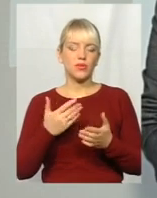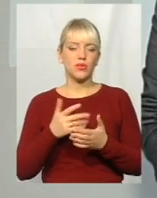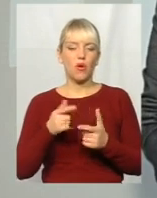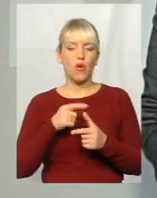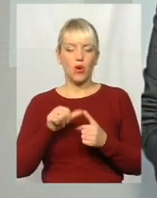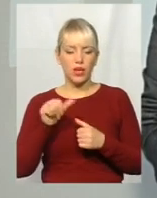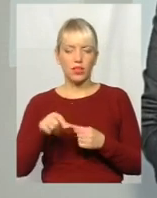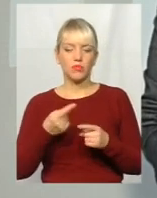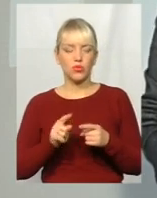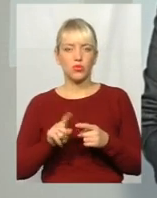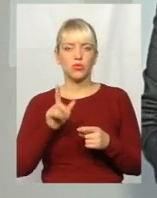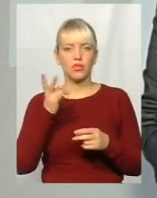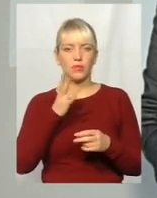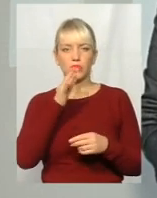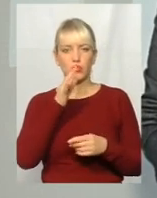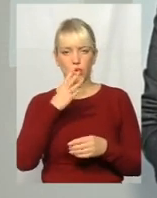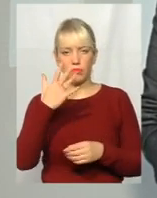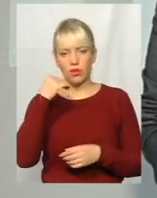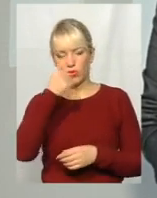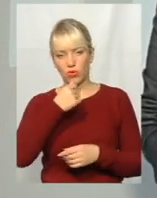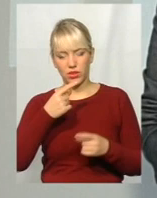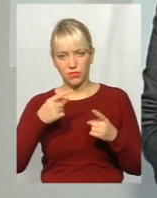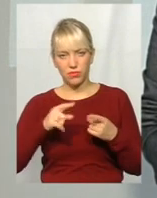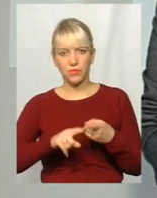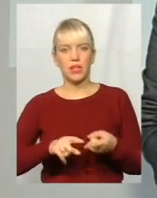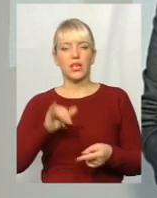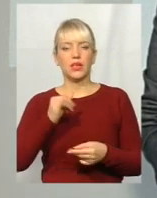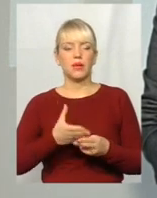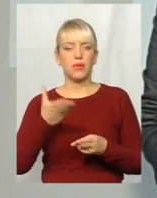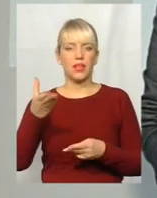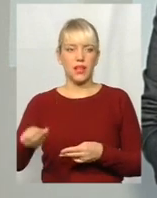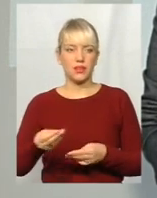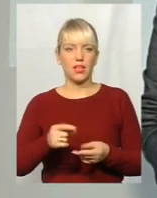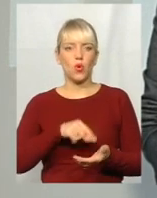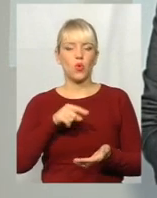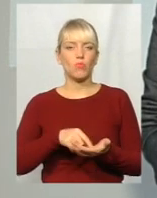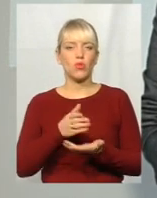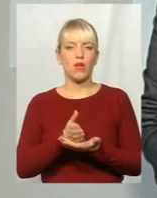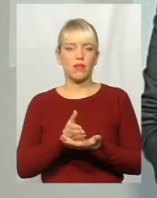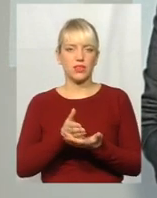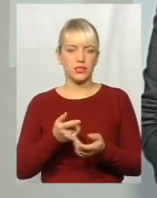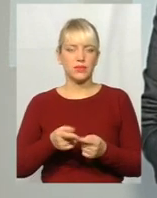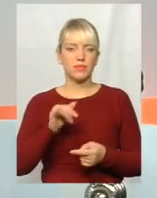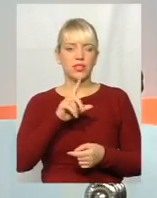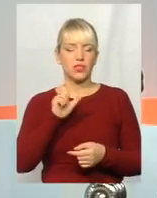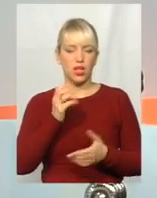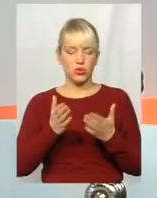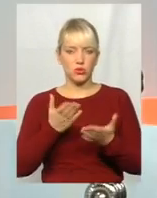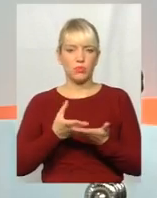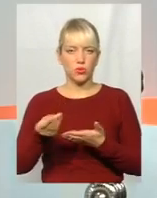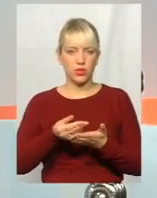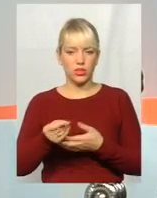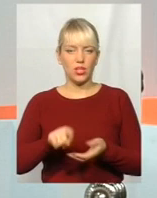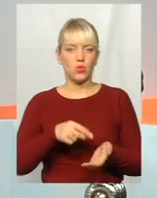там строк, так, в 5 років, як мінімум, і сплата комунальних, так? Тобто, якщо всі сплачують комунальні,